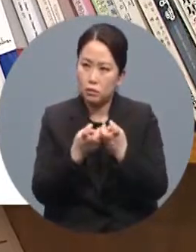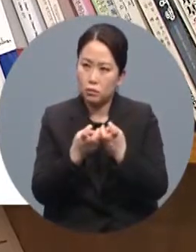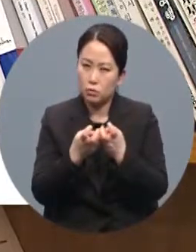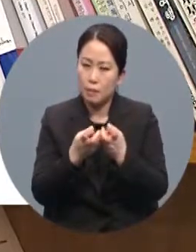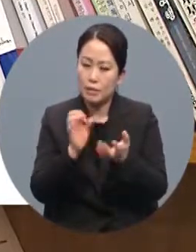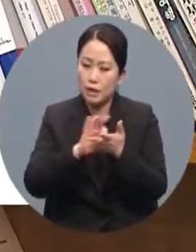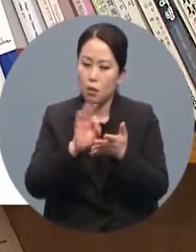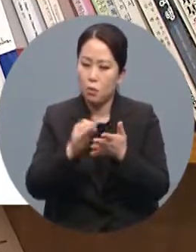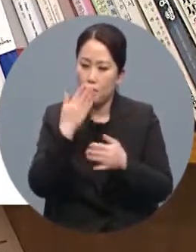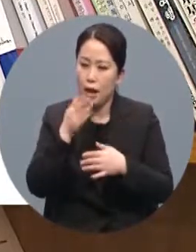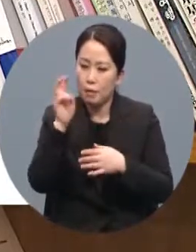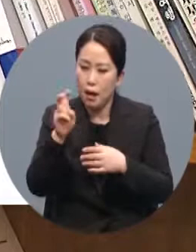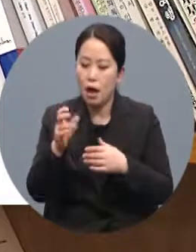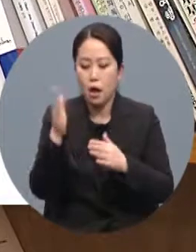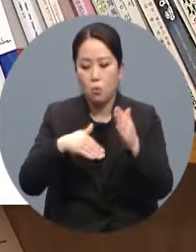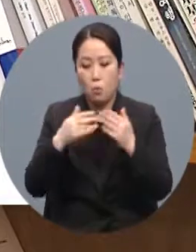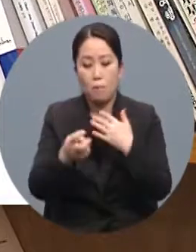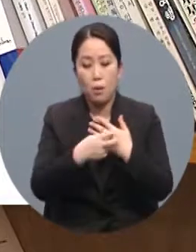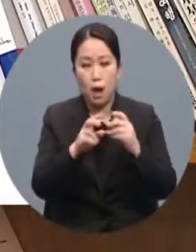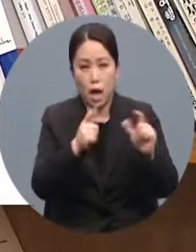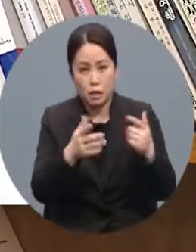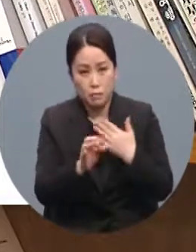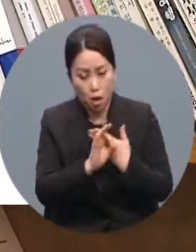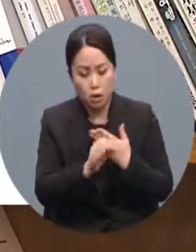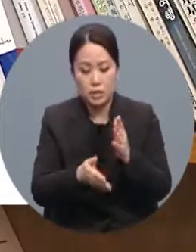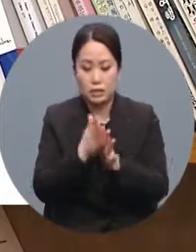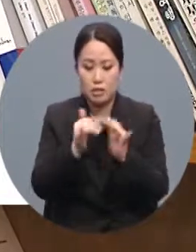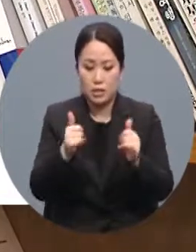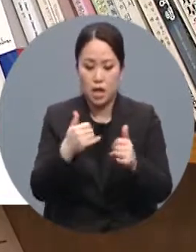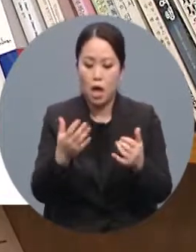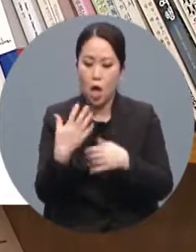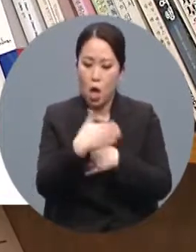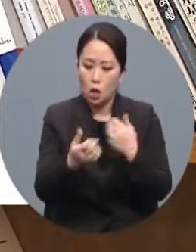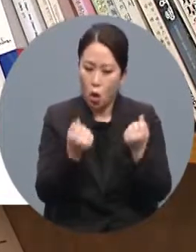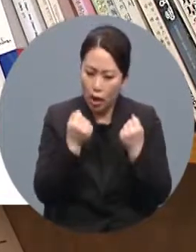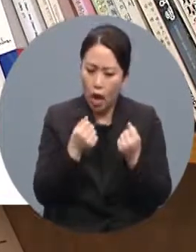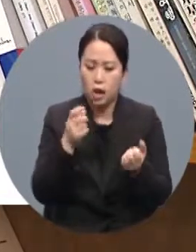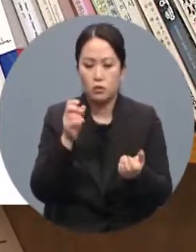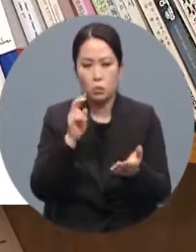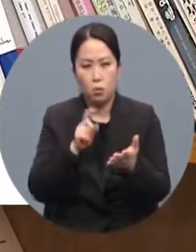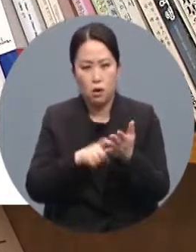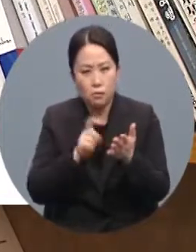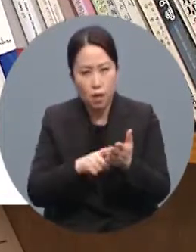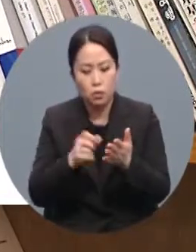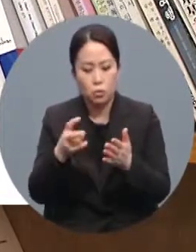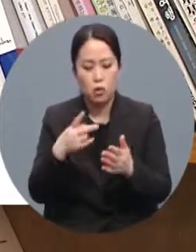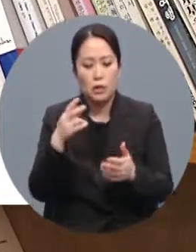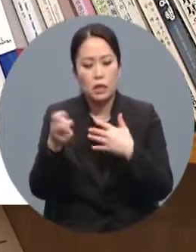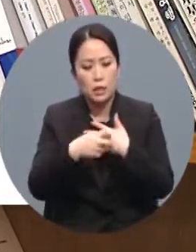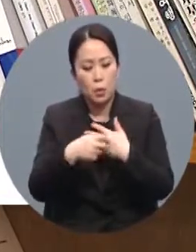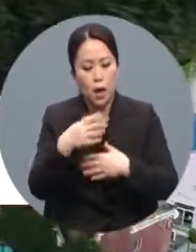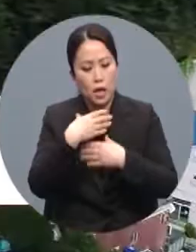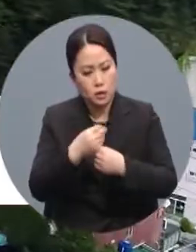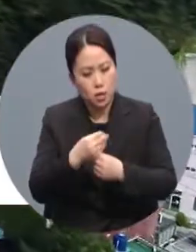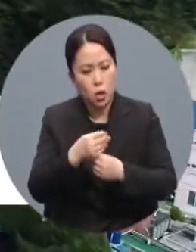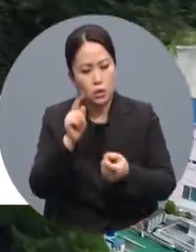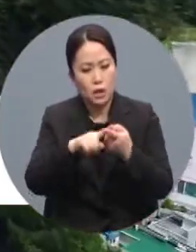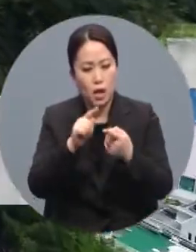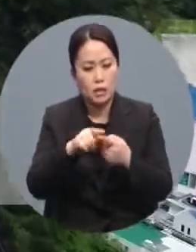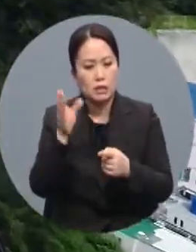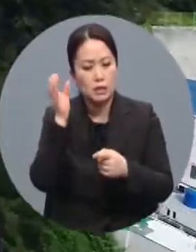지금 저희가 기대하고 있는 어떤 국민의 시민들의 어떤 건강 응급의료 뭐 어떤 의료 안전망 이런 역할을 기대하기는 좀 어려울 것이다